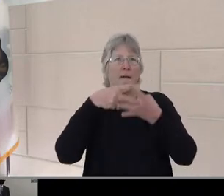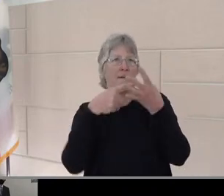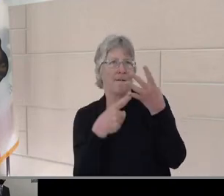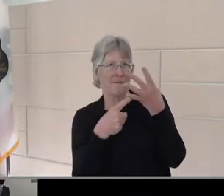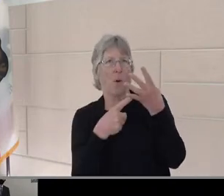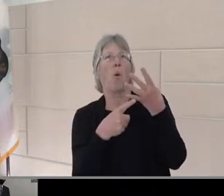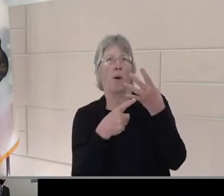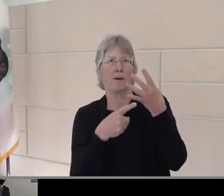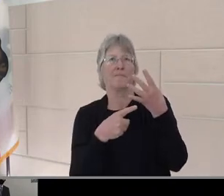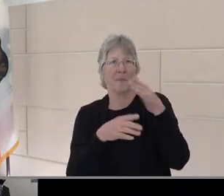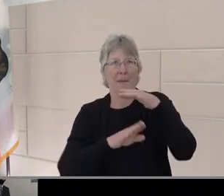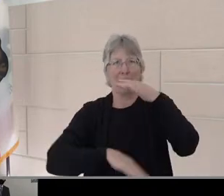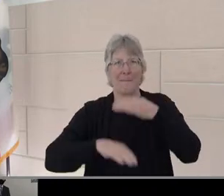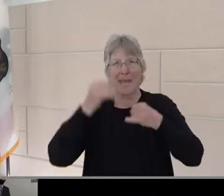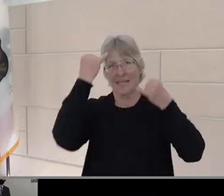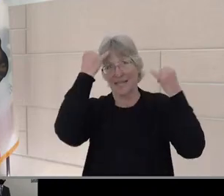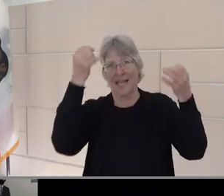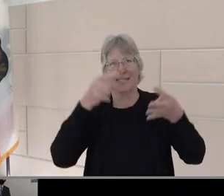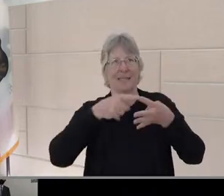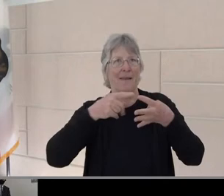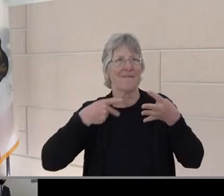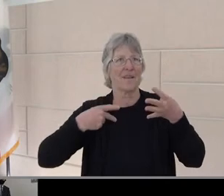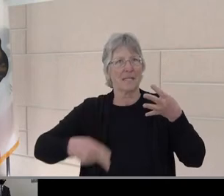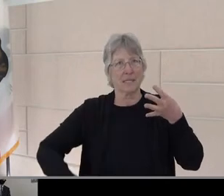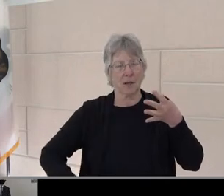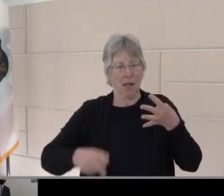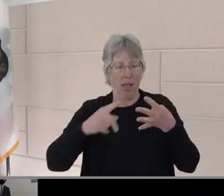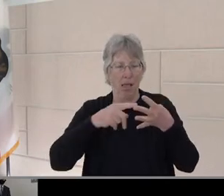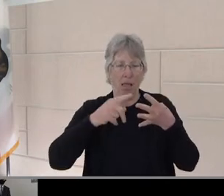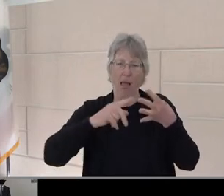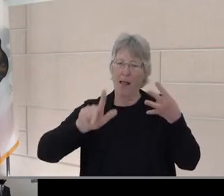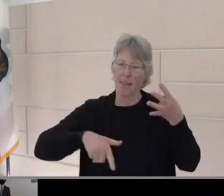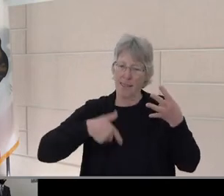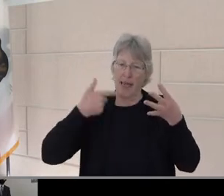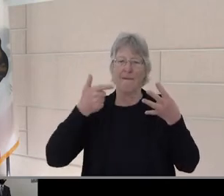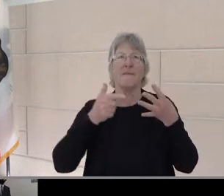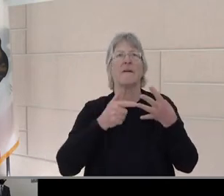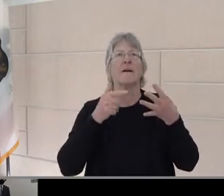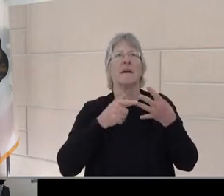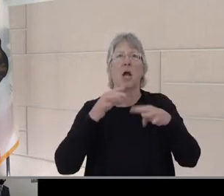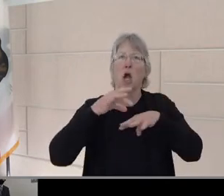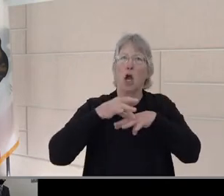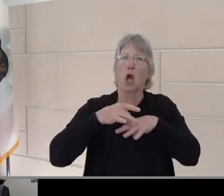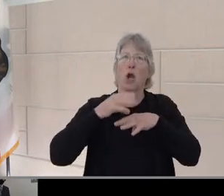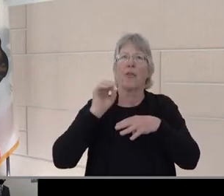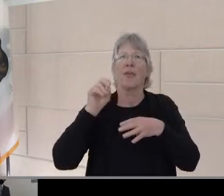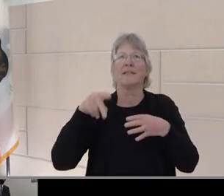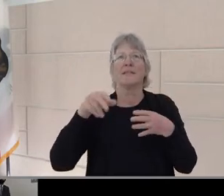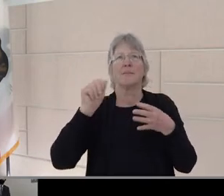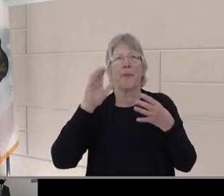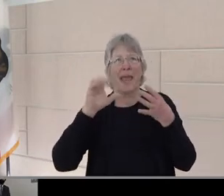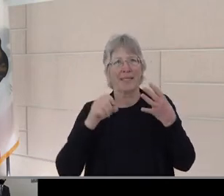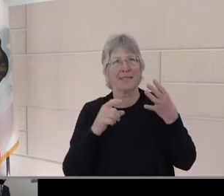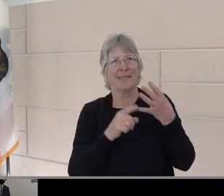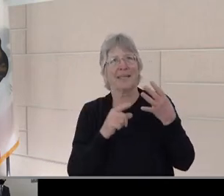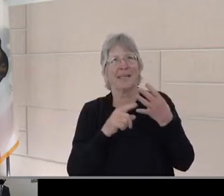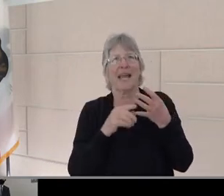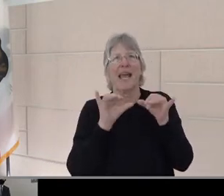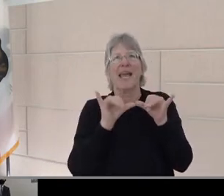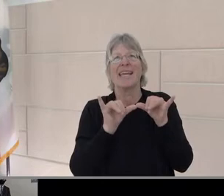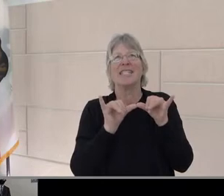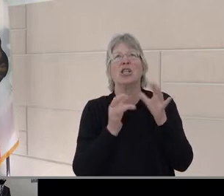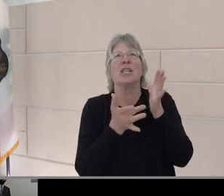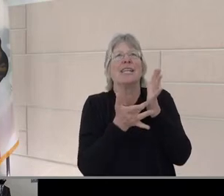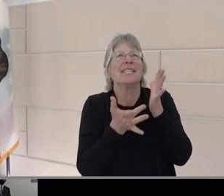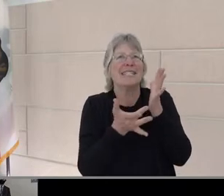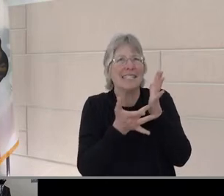ឲ្យសិស្សយល់ដឹងអំពី physical science ពីវិទ្យាសាស្ត្រជីវិតទាក់ទងនឹងផែនដីហើយនឹ